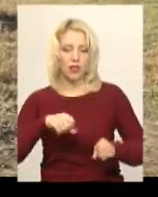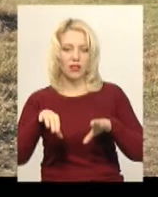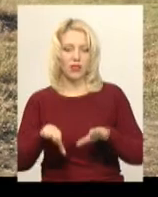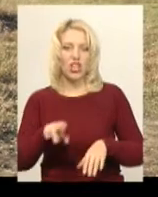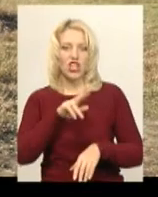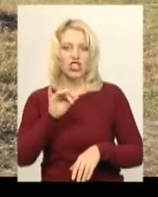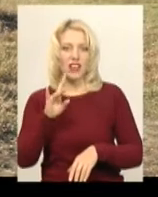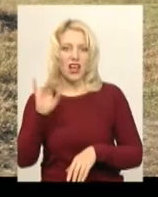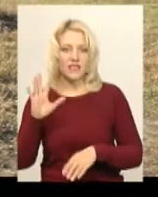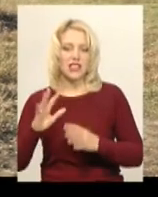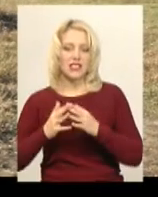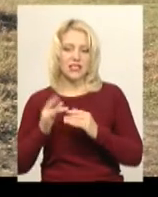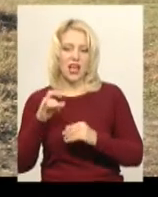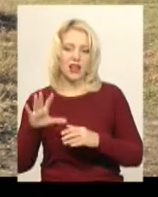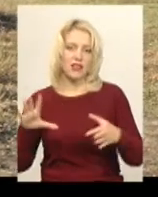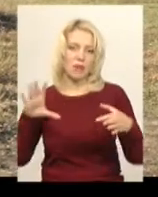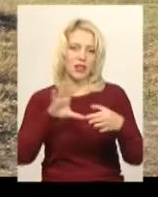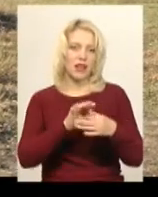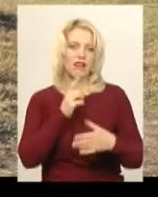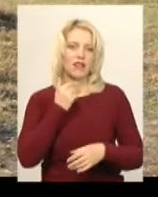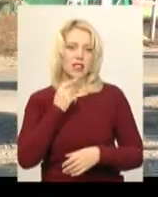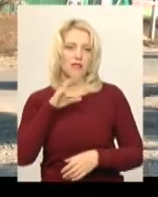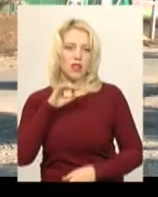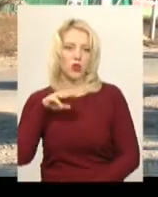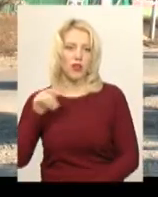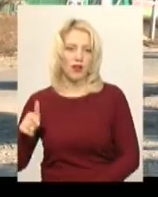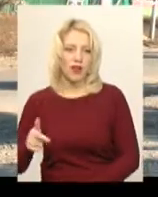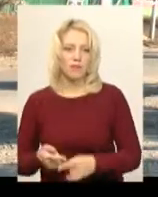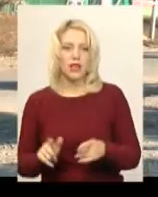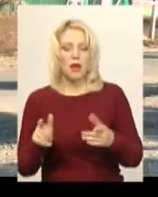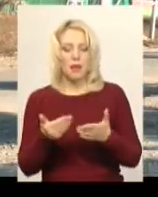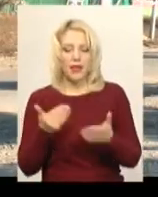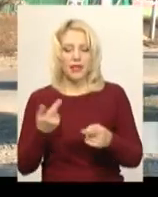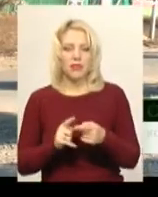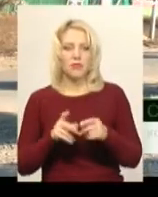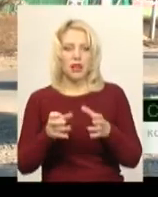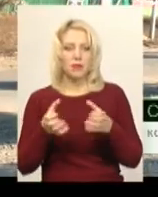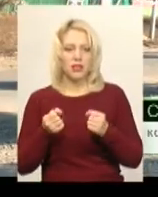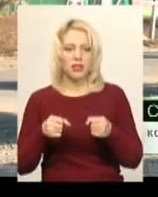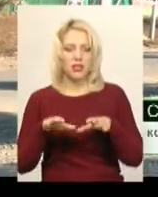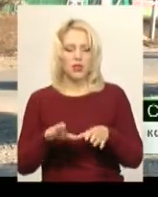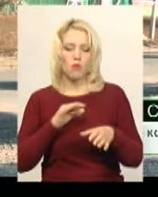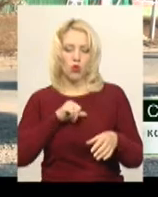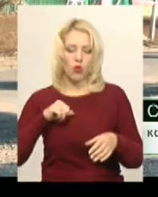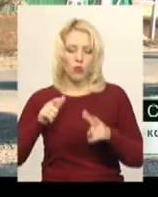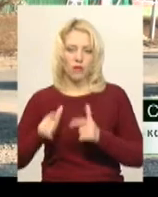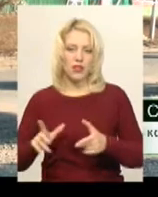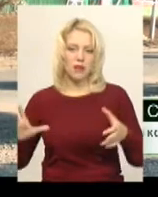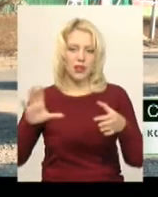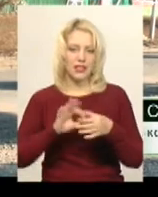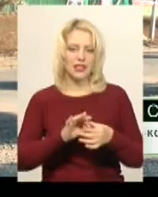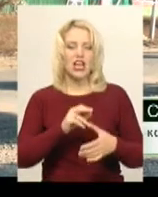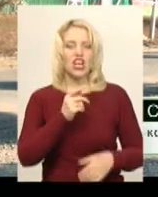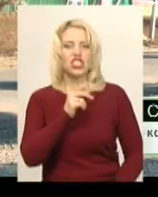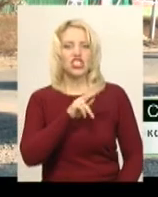Чернелівська сільська рада приєднується до Красилівської ОТГ. Перед тим, як прийняти рішення про добровільне приєднання Чернелівської сільської ради до